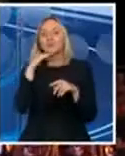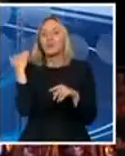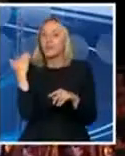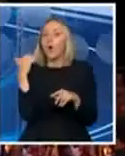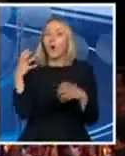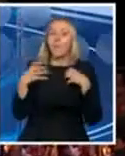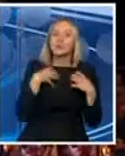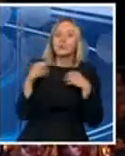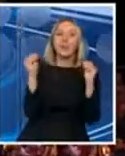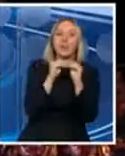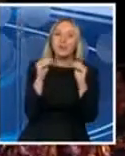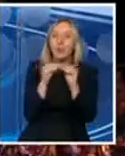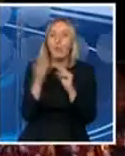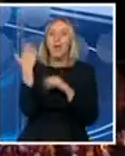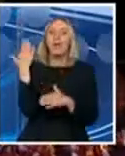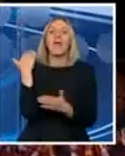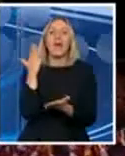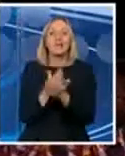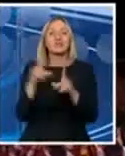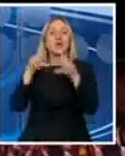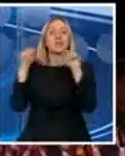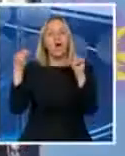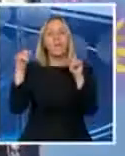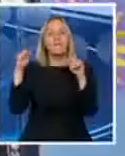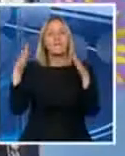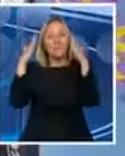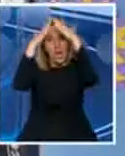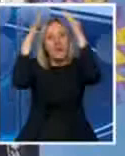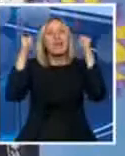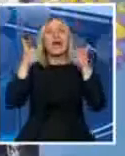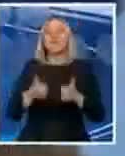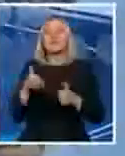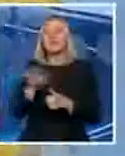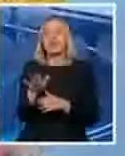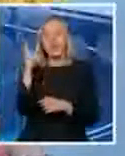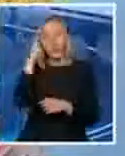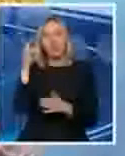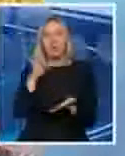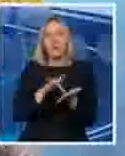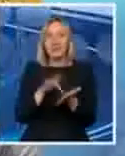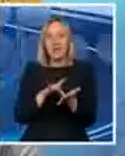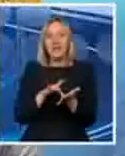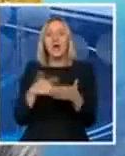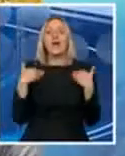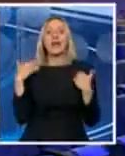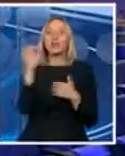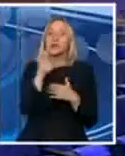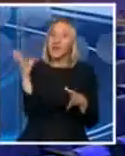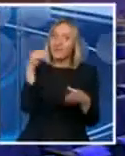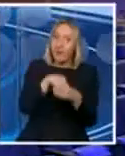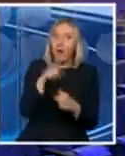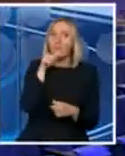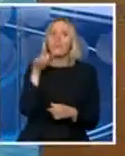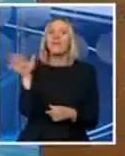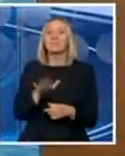Buha, nekadašnjem domu pionira, a danas dečijem kulturnom centru. Udahnula život radosti Evrope, dečijem beogradskom proleću. Velika